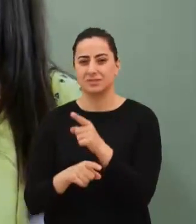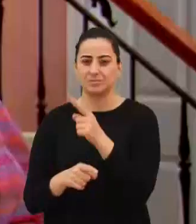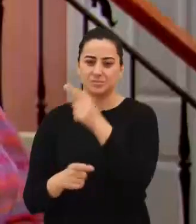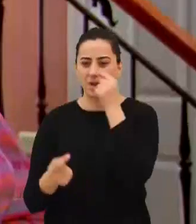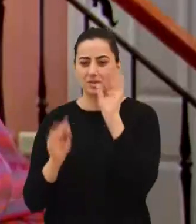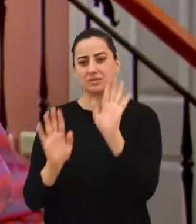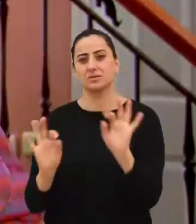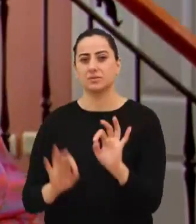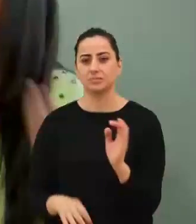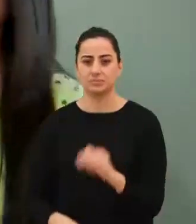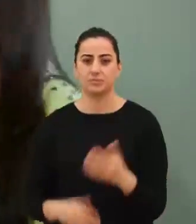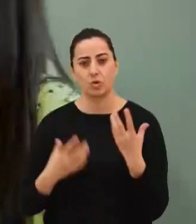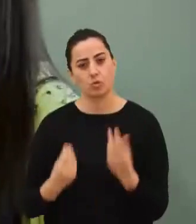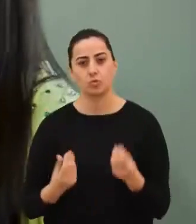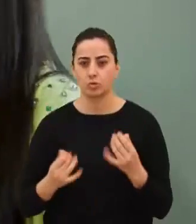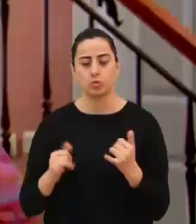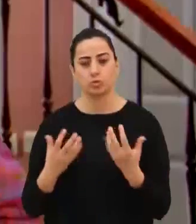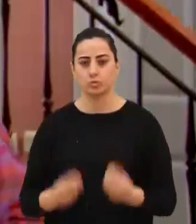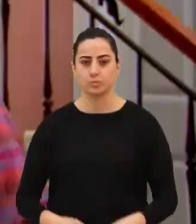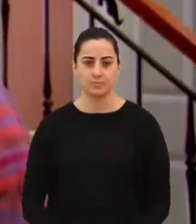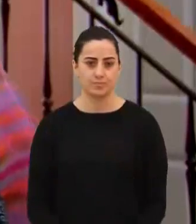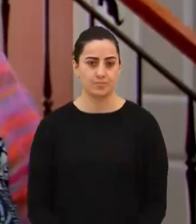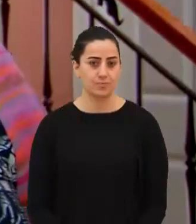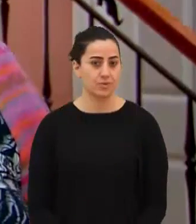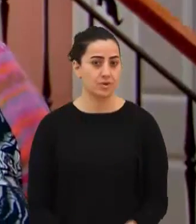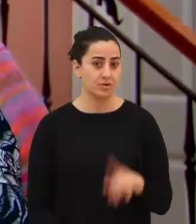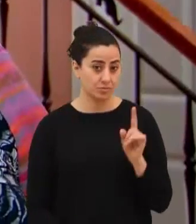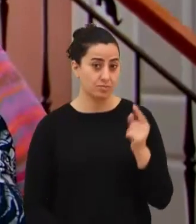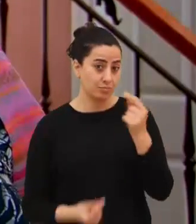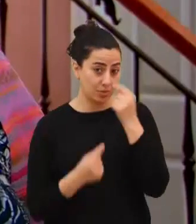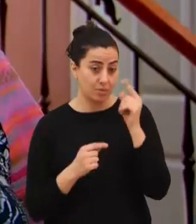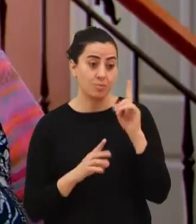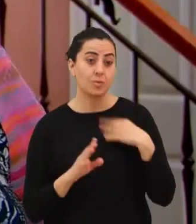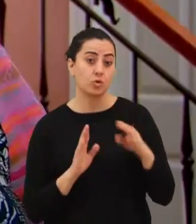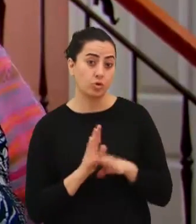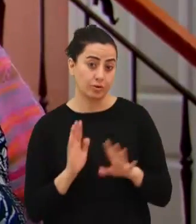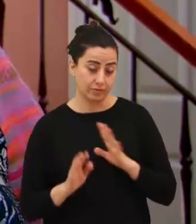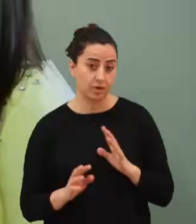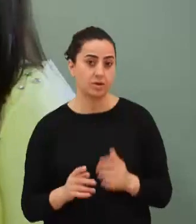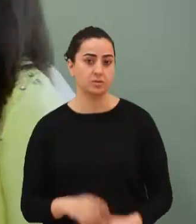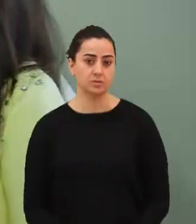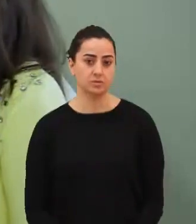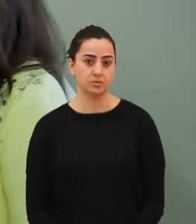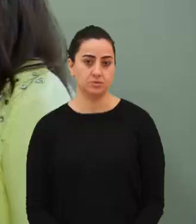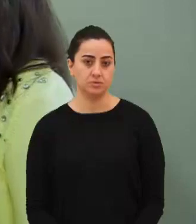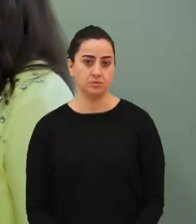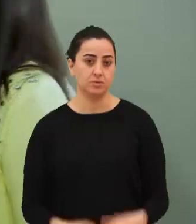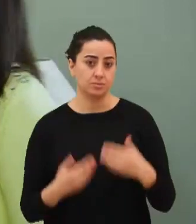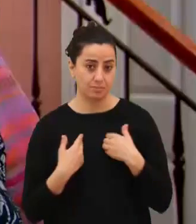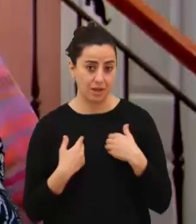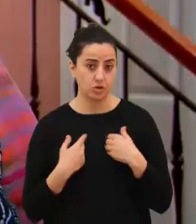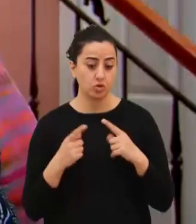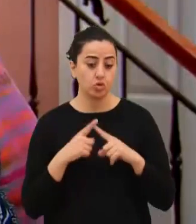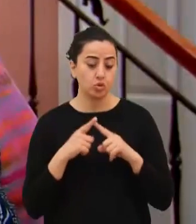yap. Öyle yapalım tamam. Bari. Ne yapalım oynasın yani. Ha dur makyaj yapacağız ama önce benim kurallarım var. Onları söyleyeyim sana. Ben Türk